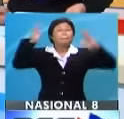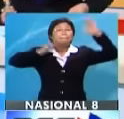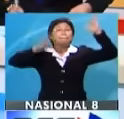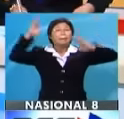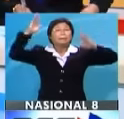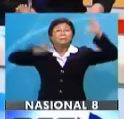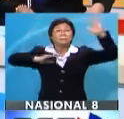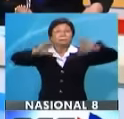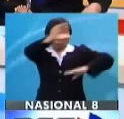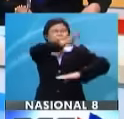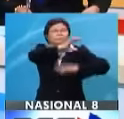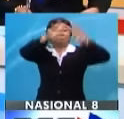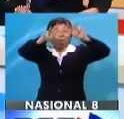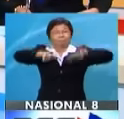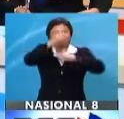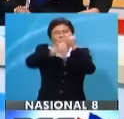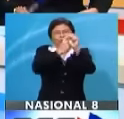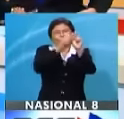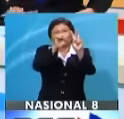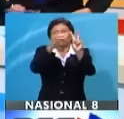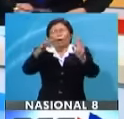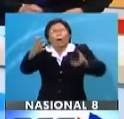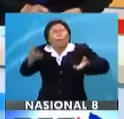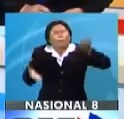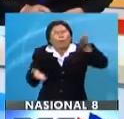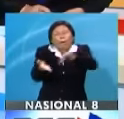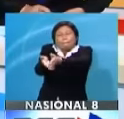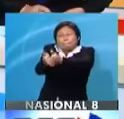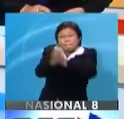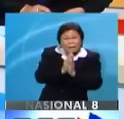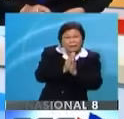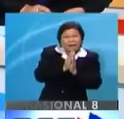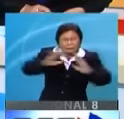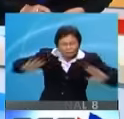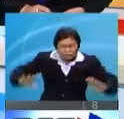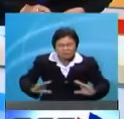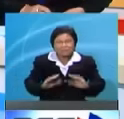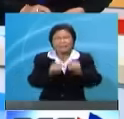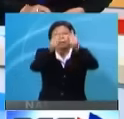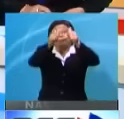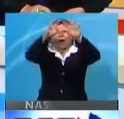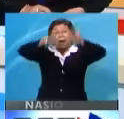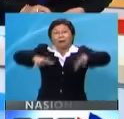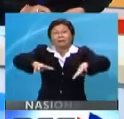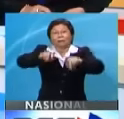Malaysia sebagai pengerusi ASEAN 2015 mungkin meminta supaya sidang kebunca ASEAN mini